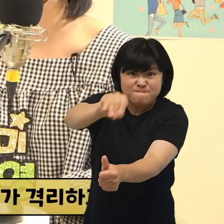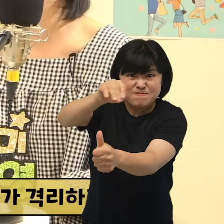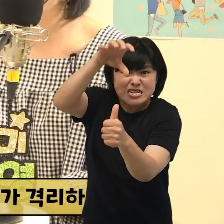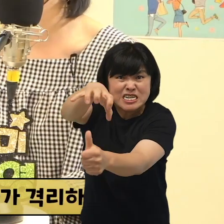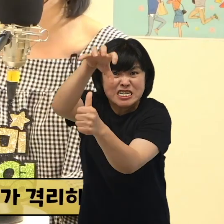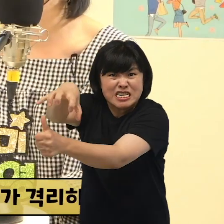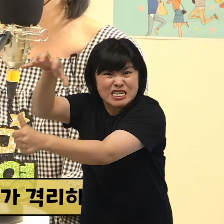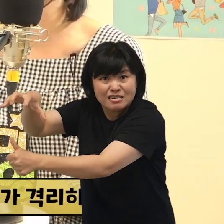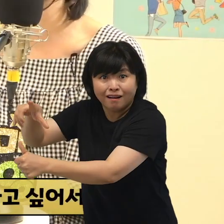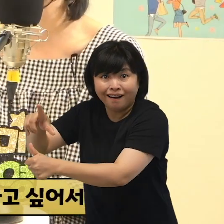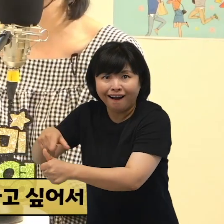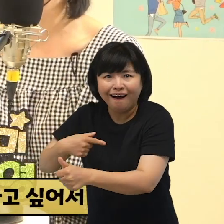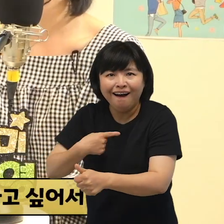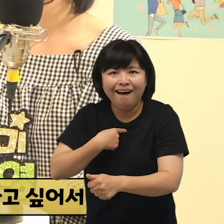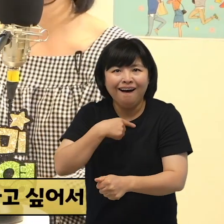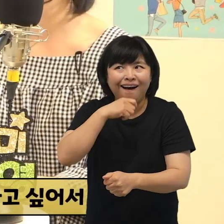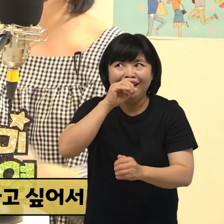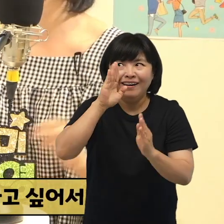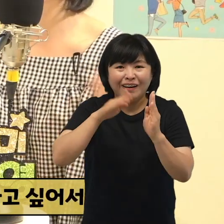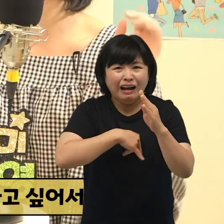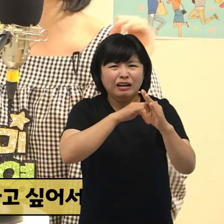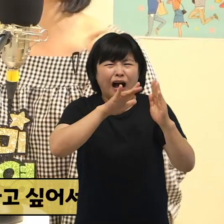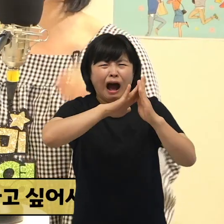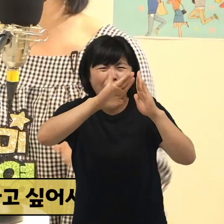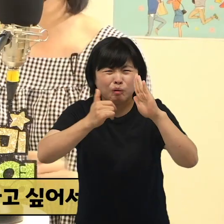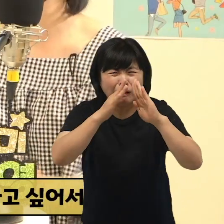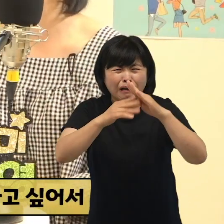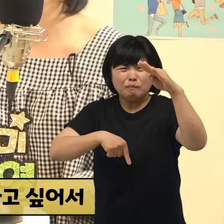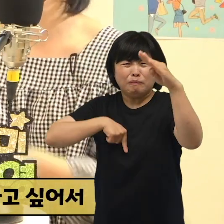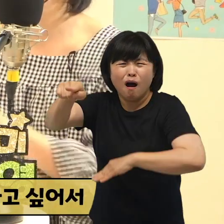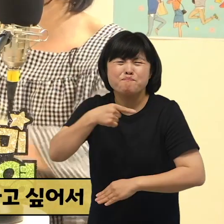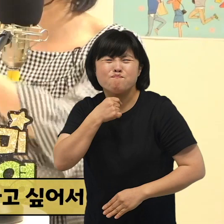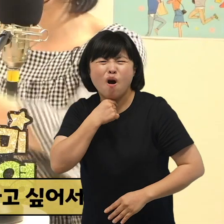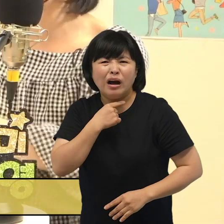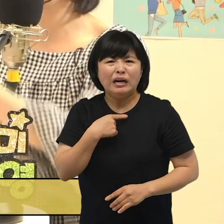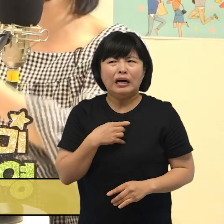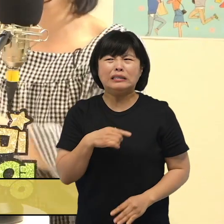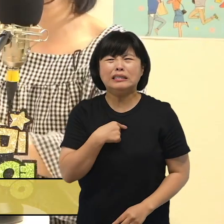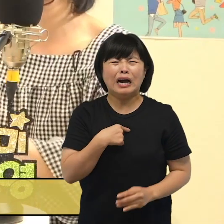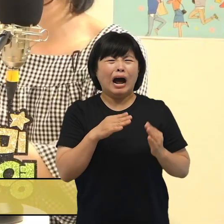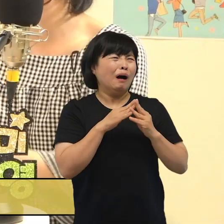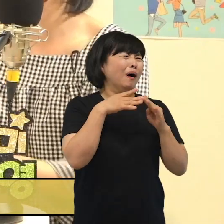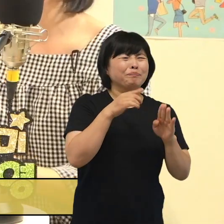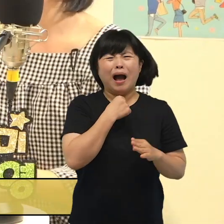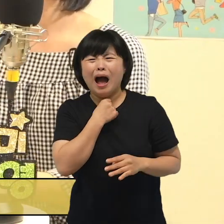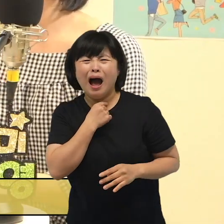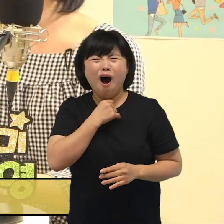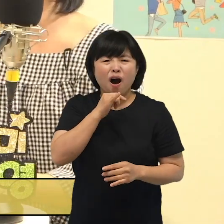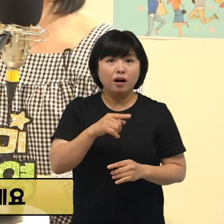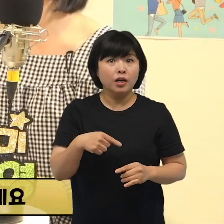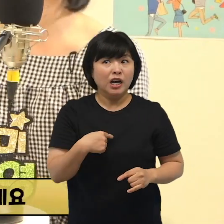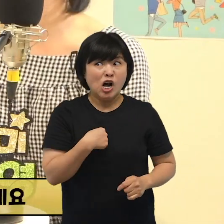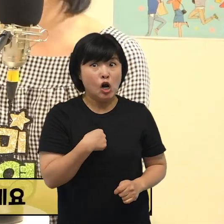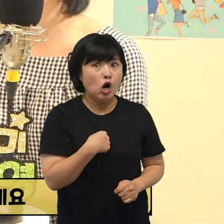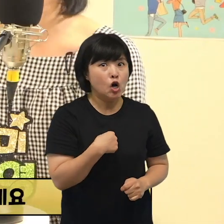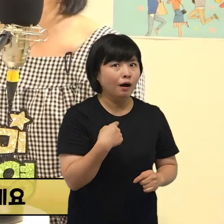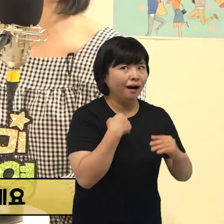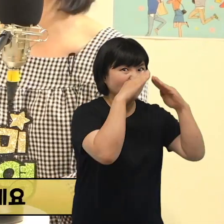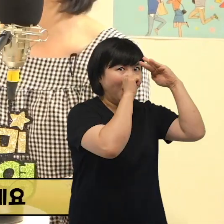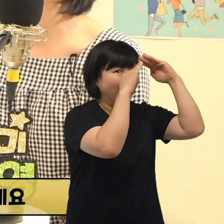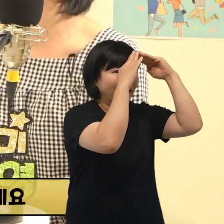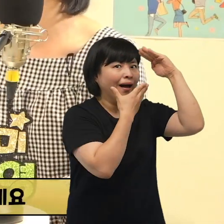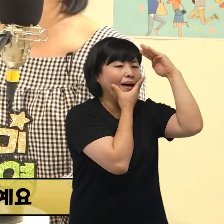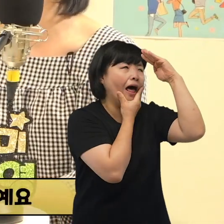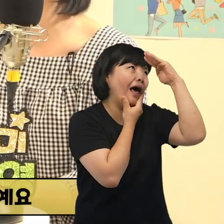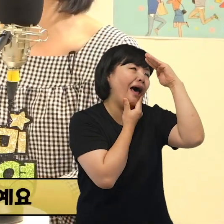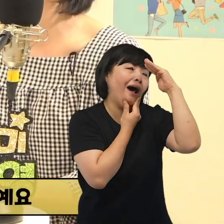해가지고 자가격리하고 그럴 때도 가족들은 다 집 밖에 나가고 싶어서 막 문 긁고 있는데 저 혼자서 너무 막 행복한